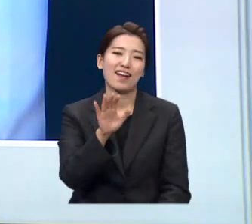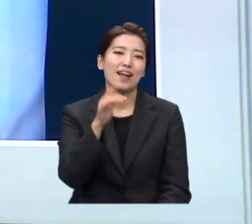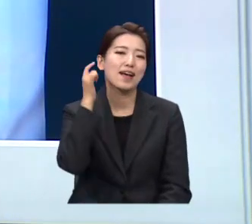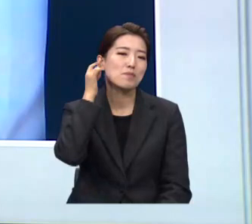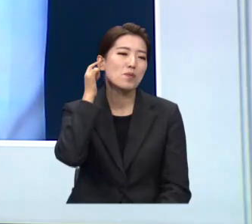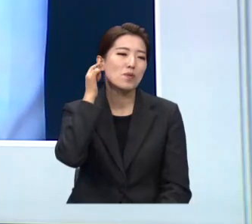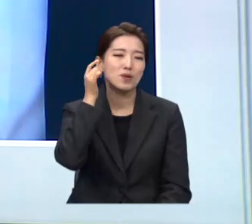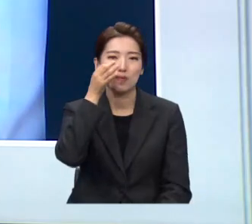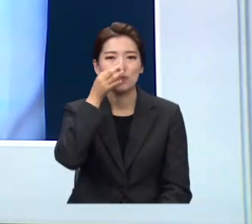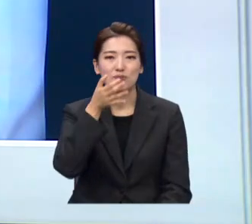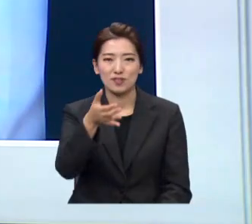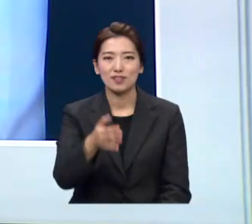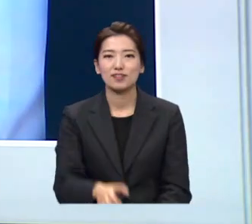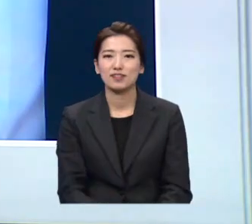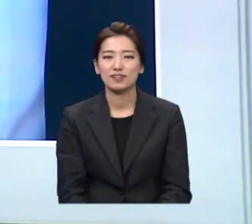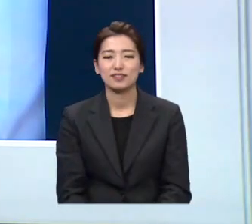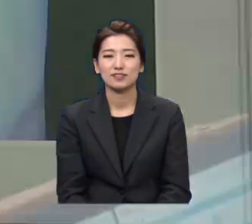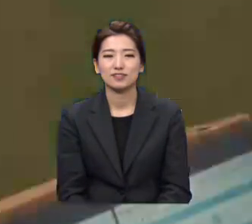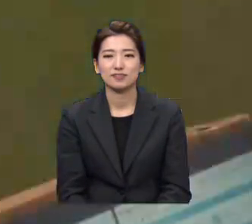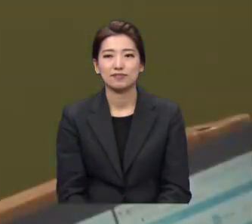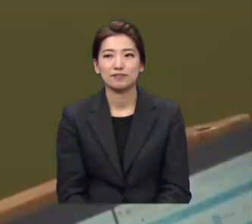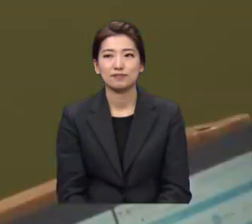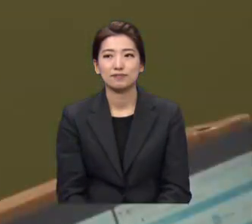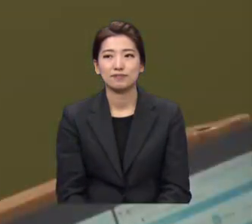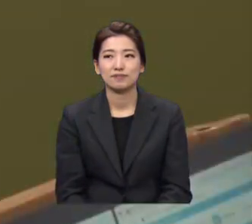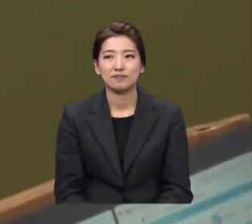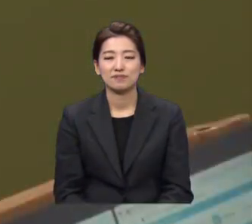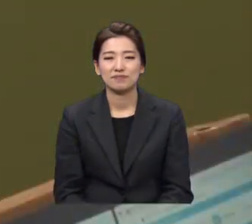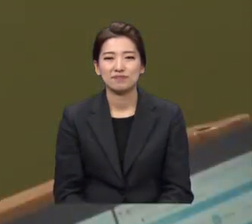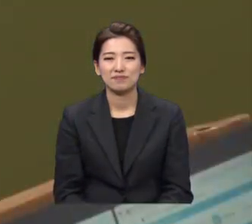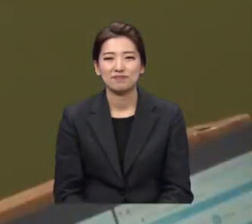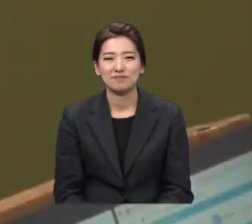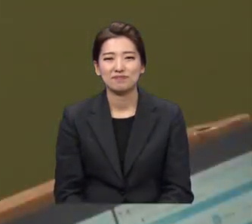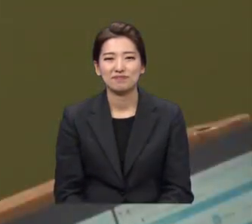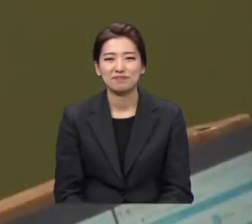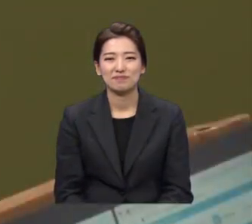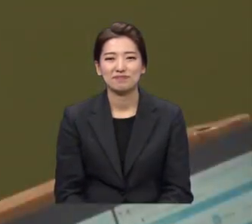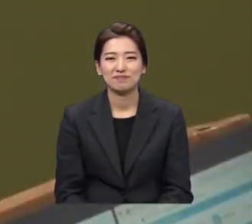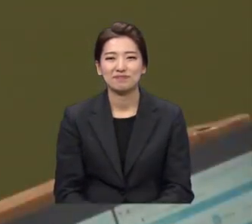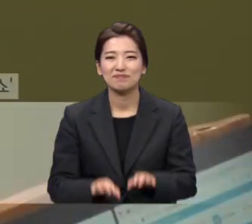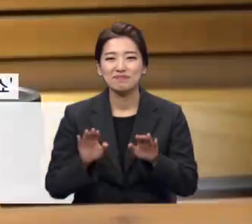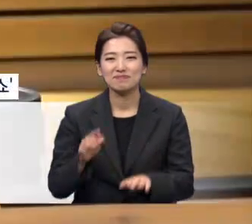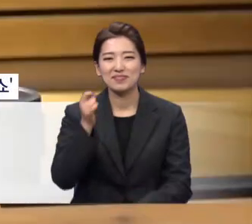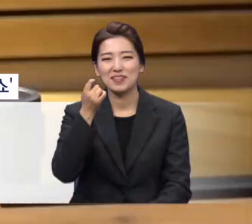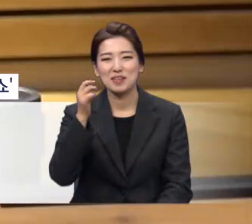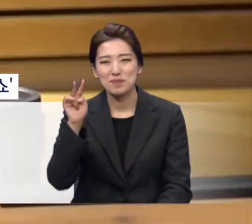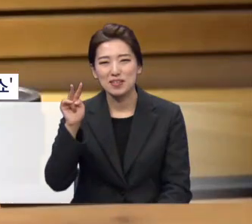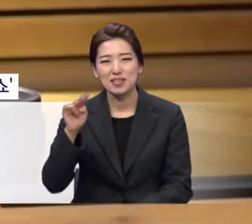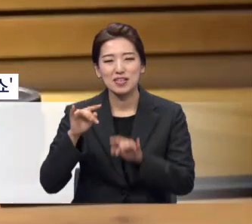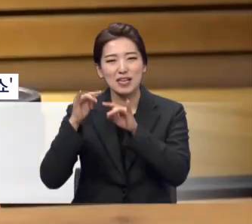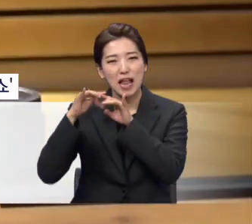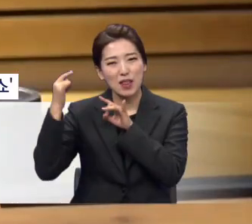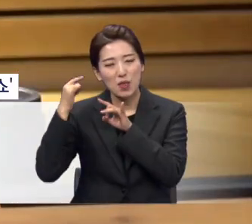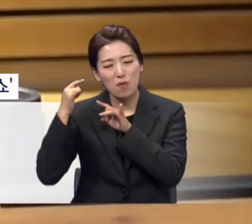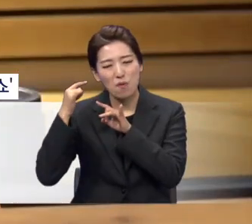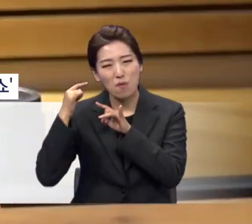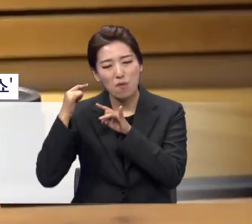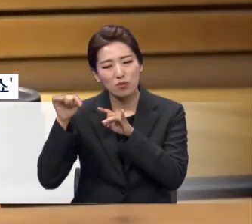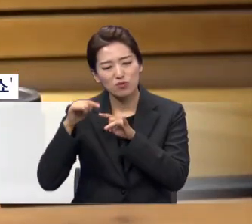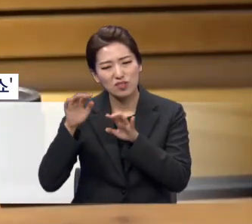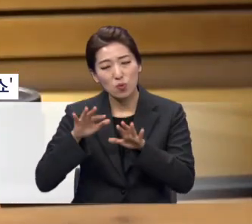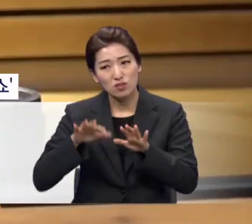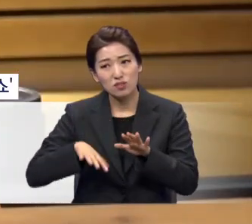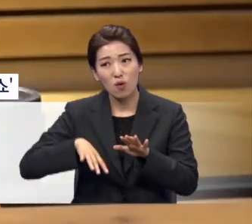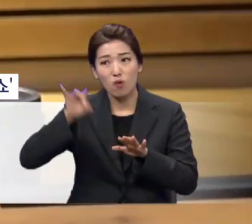만나 보죠 오늘이 뭐 tv 라디오 다 통틀어서 첫 방송 출연 아니 남경필 전 지사님